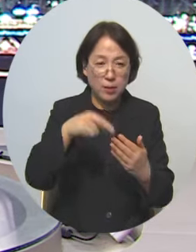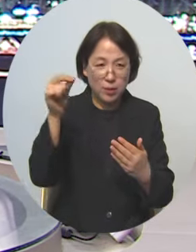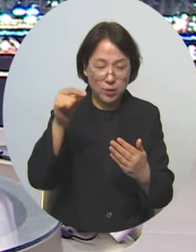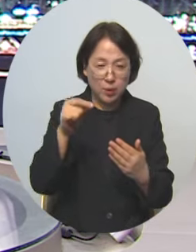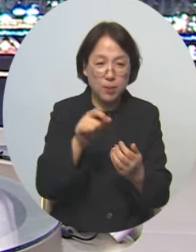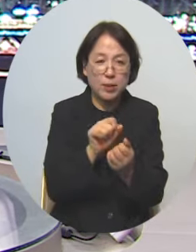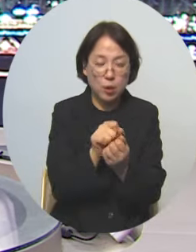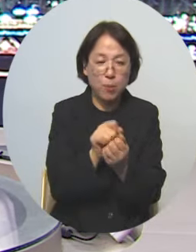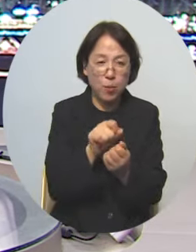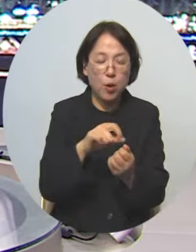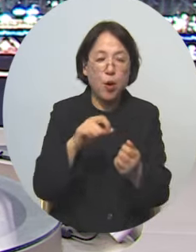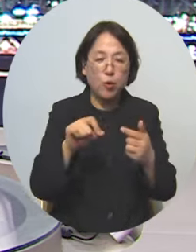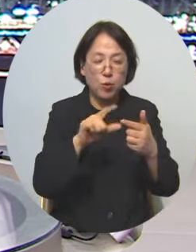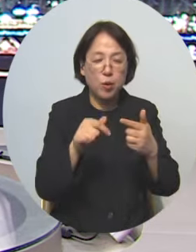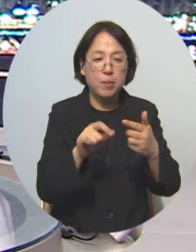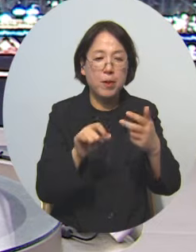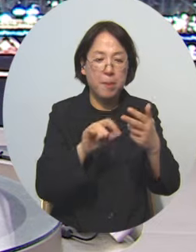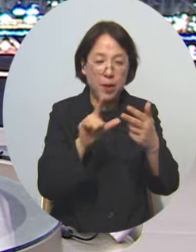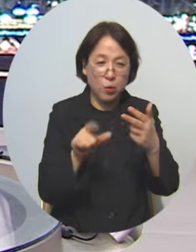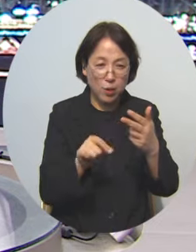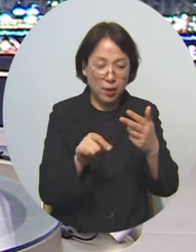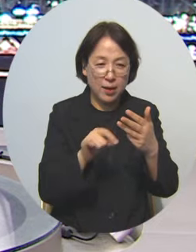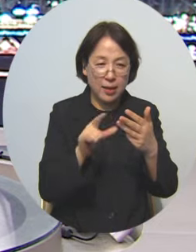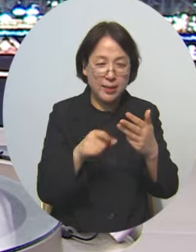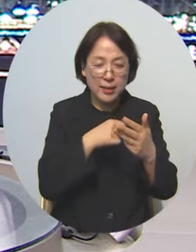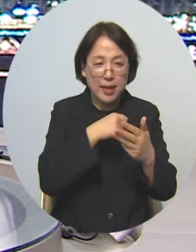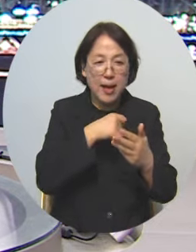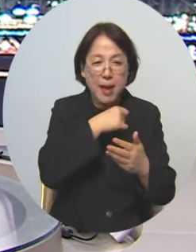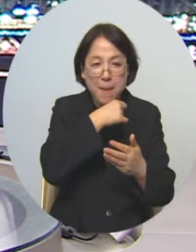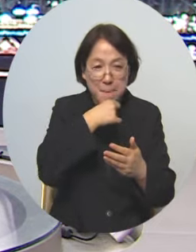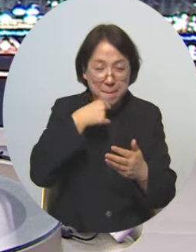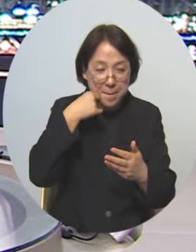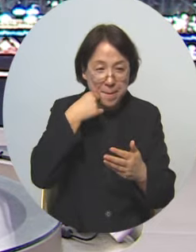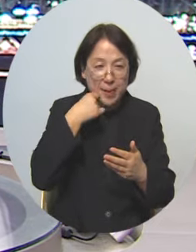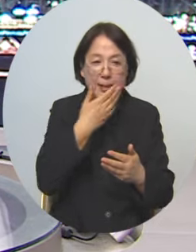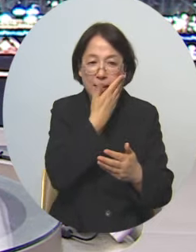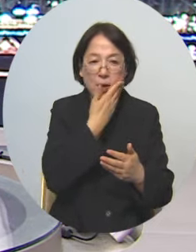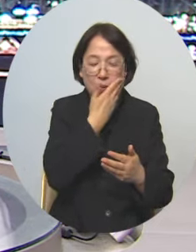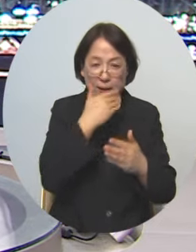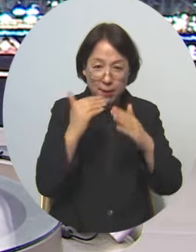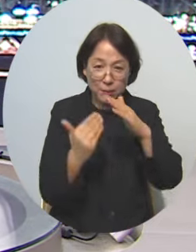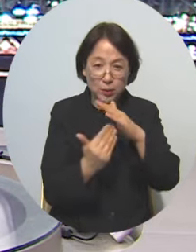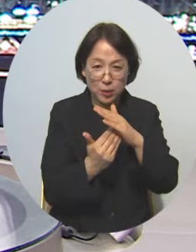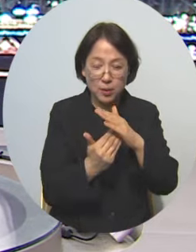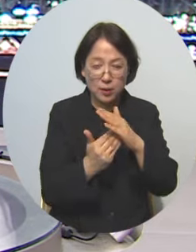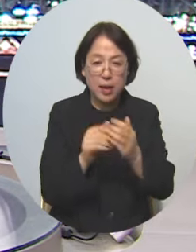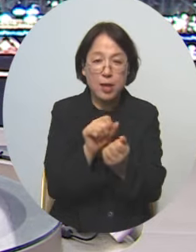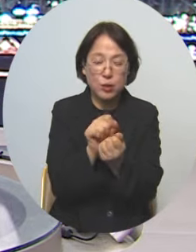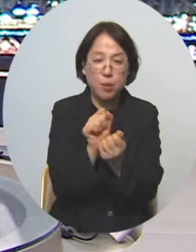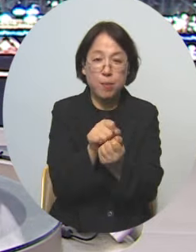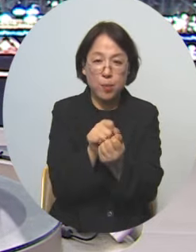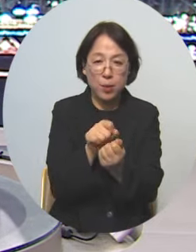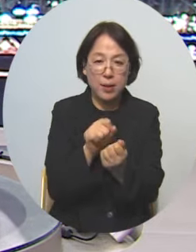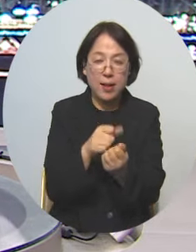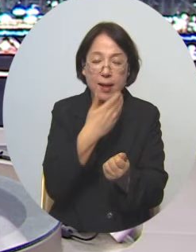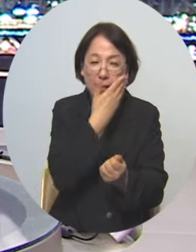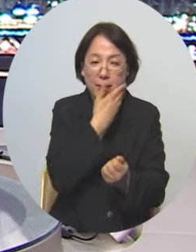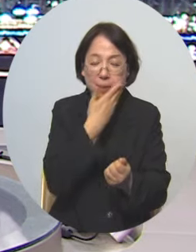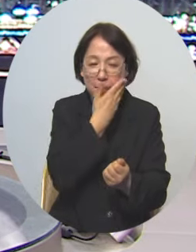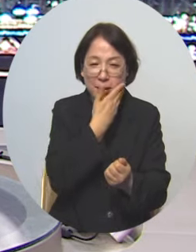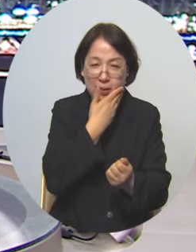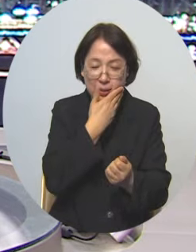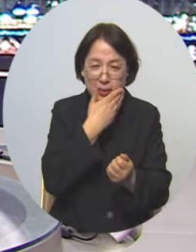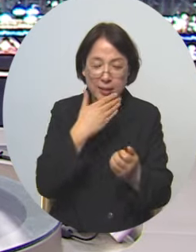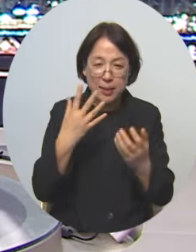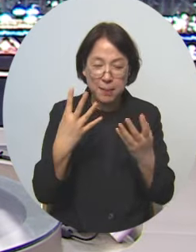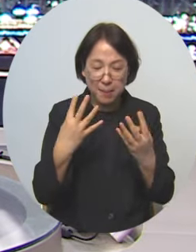절실한 6월부터 8월까지가 제철로 맛과 영양이 절정에 달한다고 합니다. 전복은 어패류 중 단백질 함량이 가장